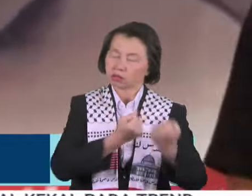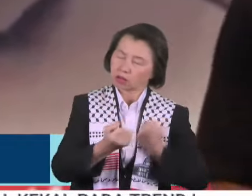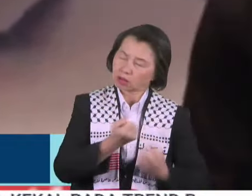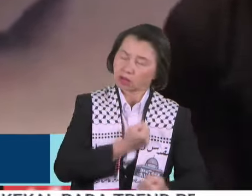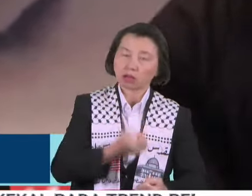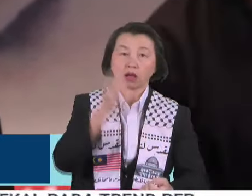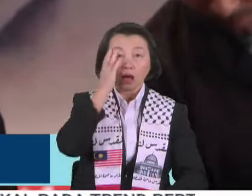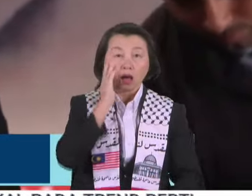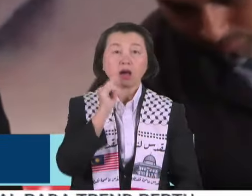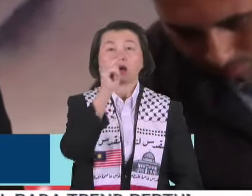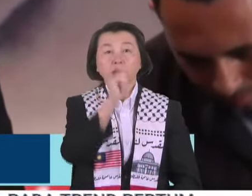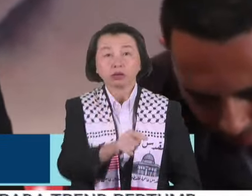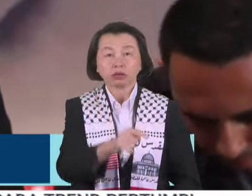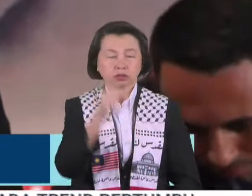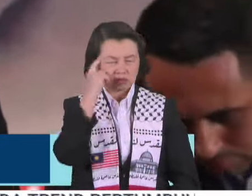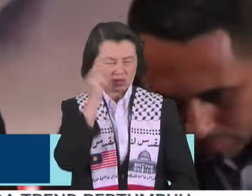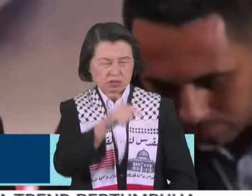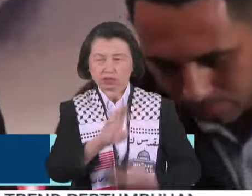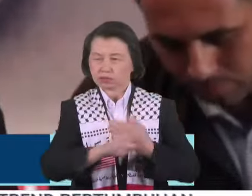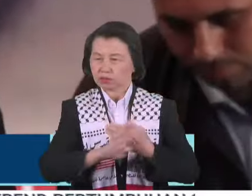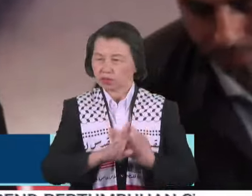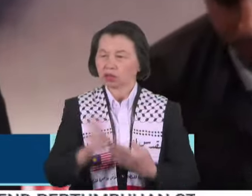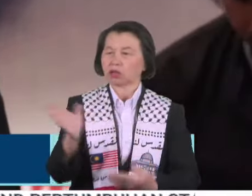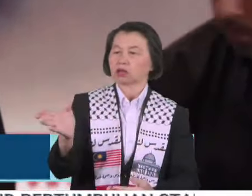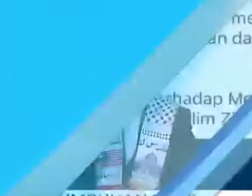yang dialami dianggap berbahaya.